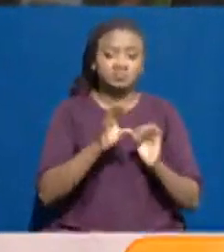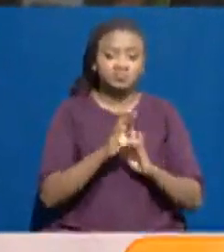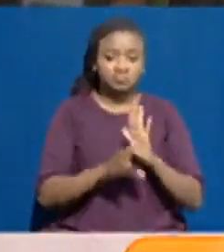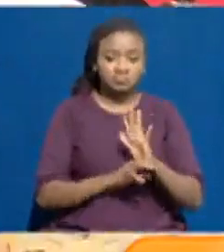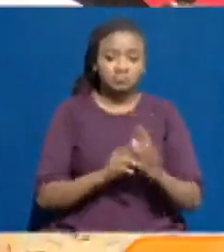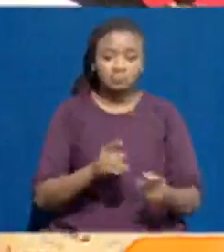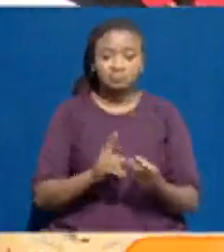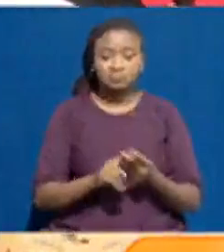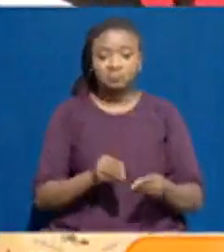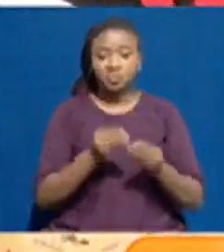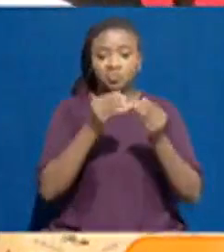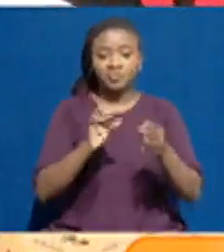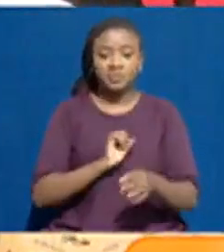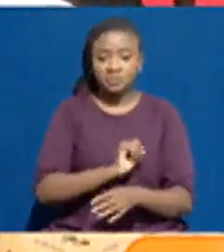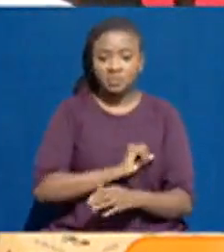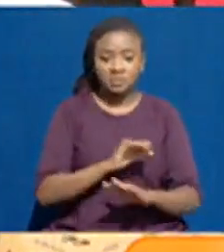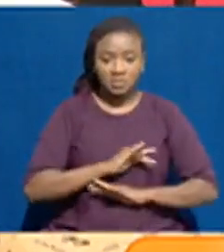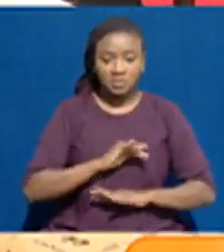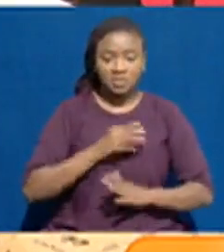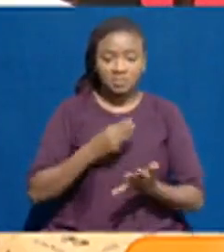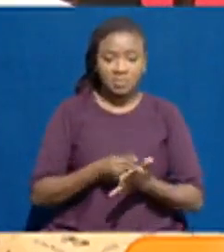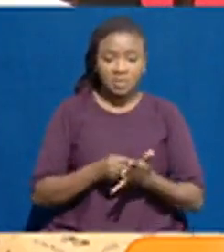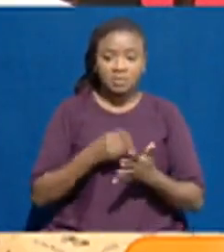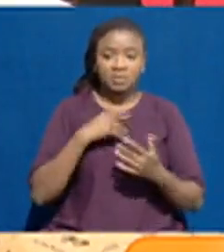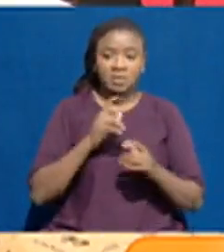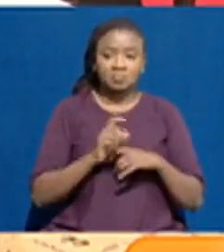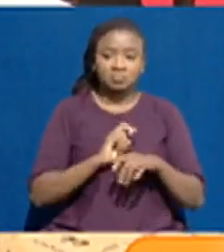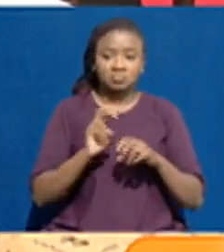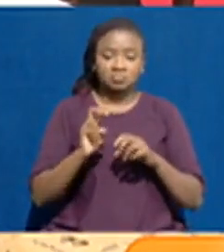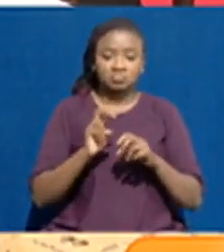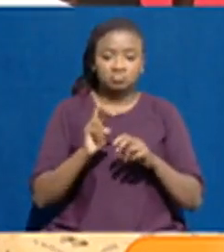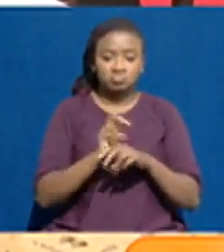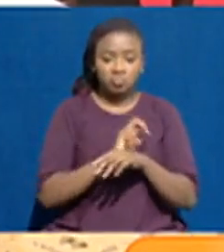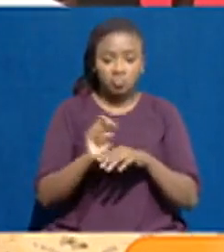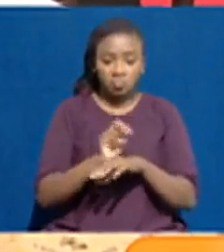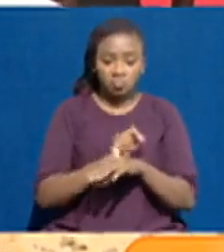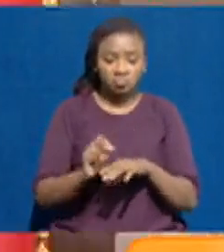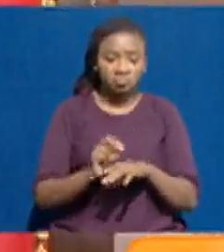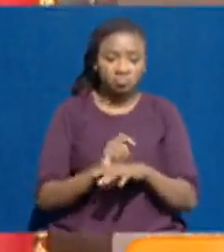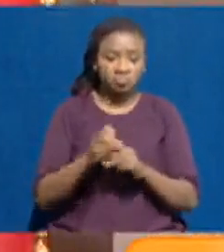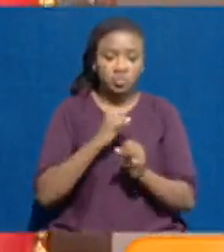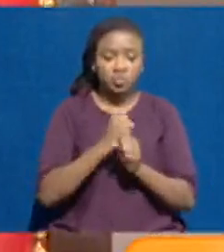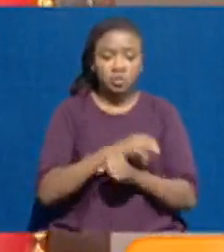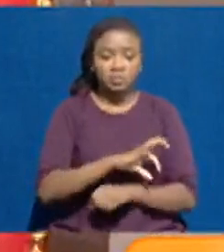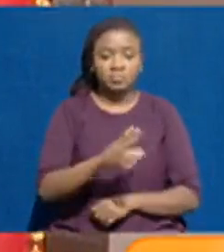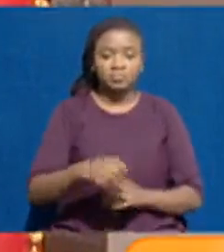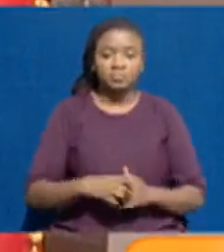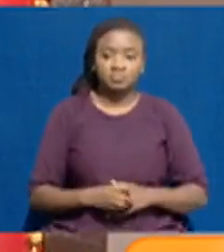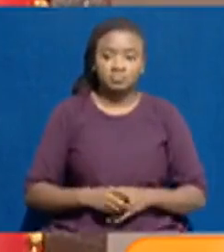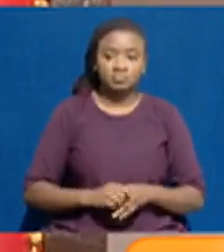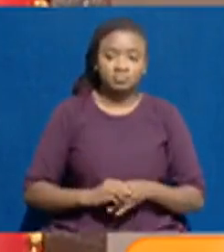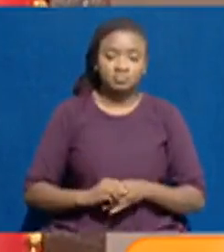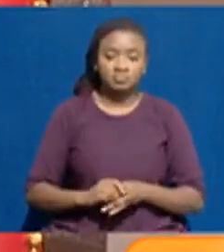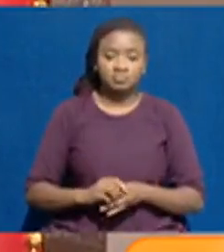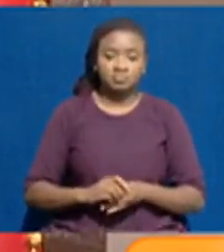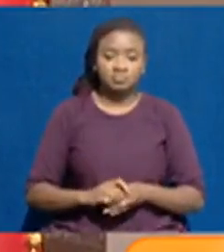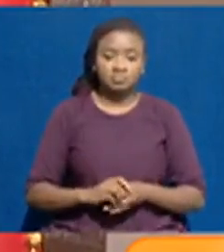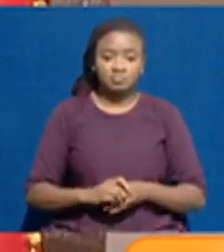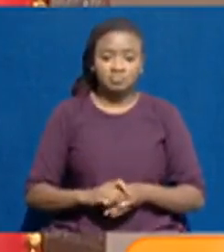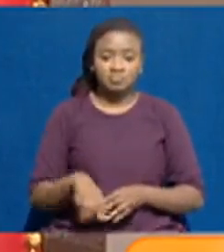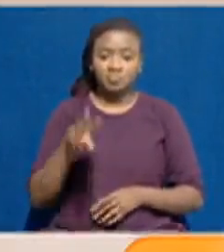kuipa bunge la seneti fedha za kusimamia utendakazi katika kaunti, hazina ya uwakilishi wadi na hazina ya